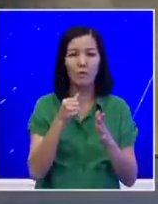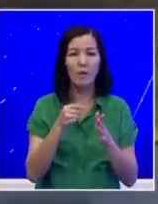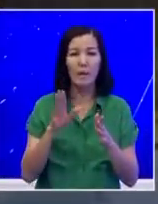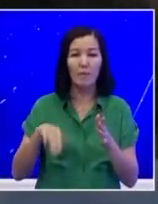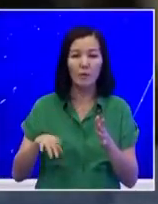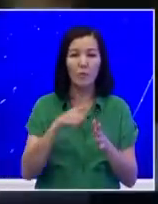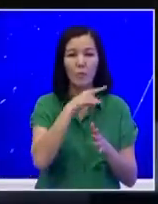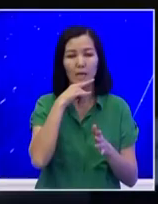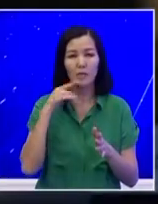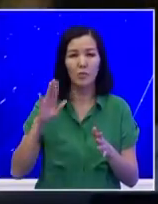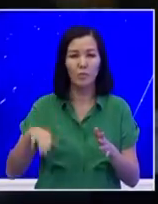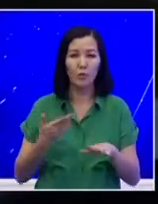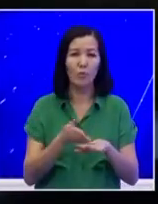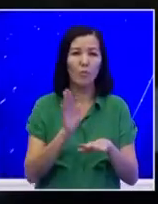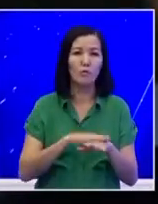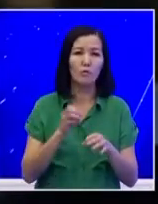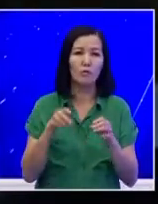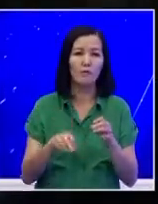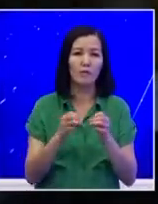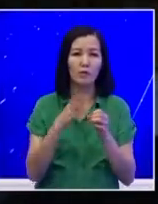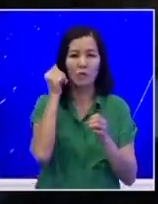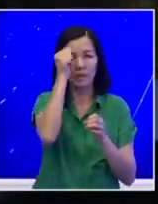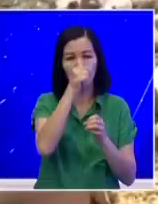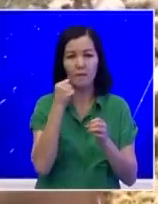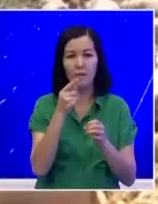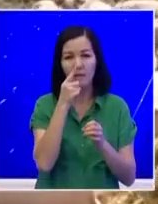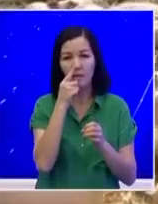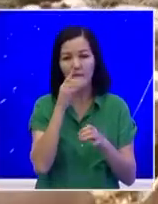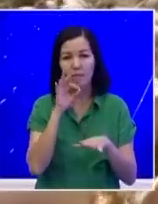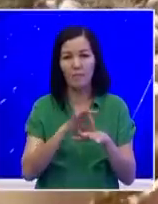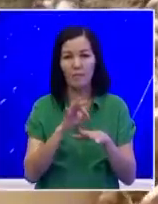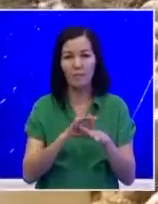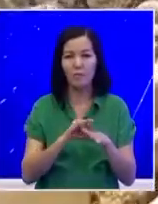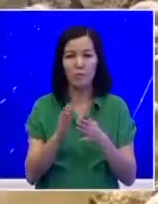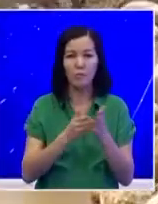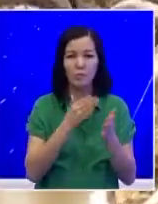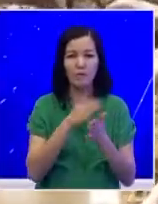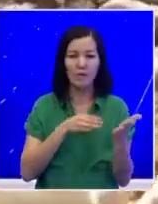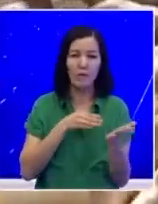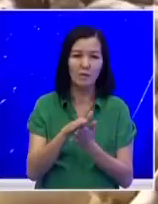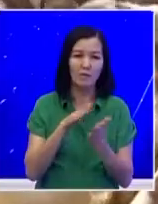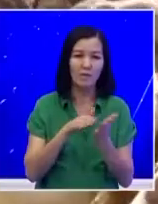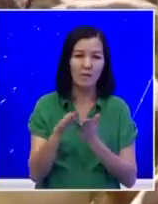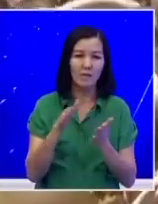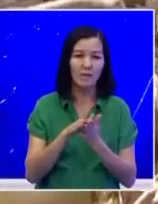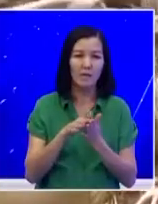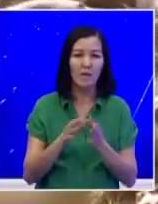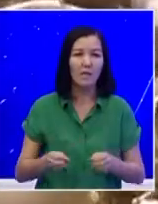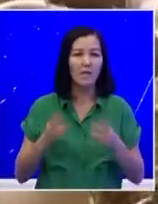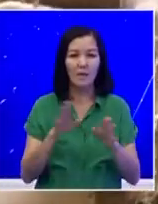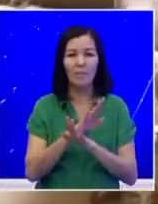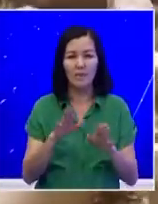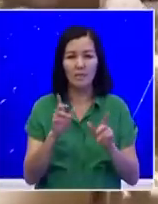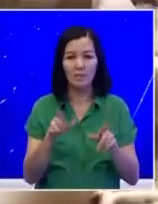Россию, затем в Польшу в 2014 году. Недавно вирус, убивающий кабанов и свиней, но не опасный для